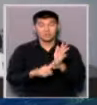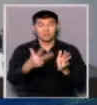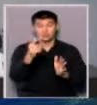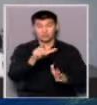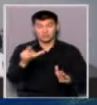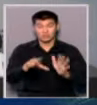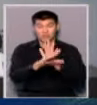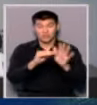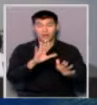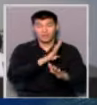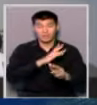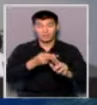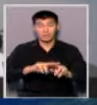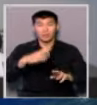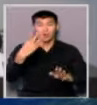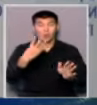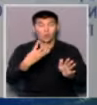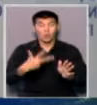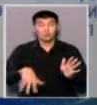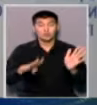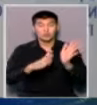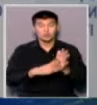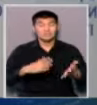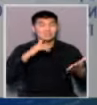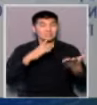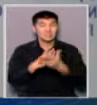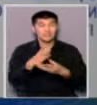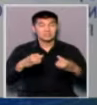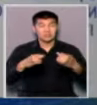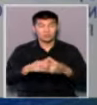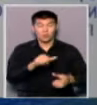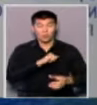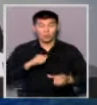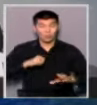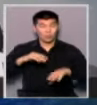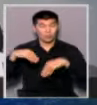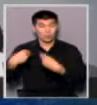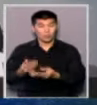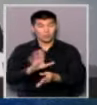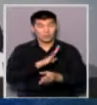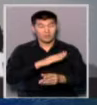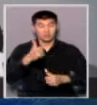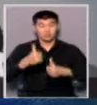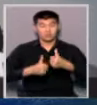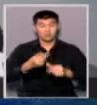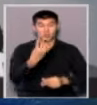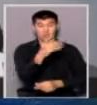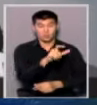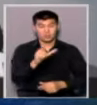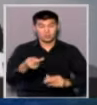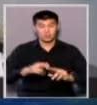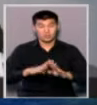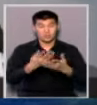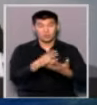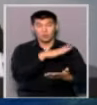кандидат таңдап алынды. Олардың 39-ы саяси партиялар мен 34-ы өзін өзі ұсынғандар. Орташа бәсекелестік 4 адамды құрайды.